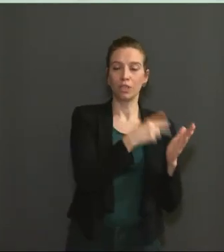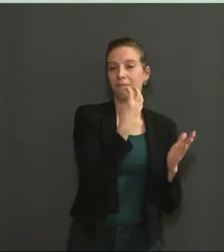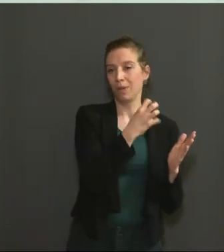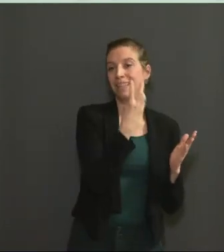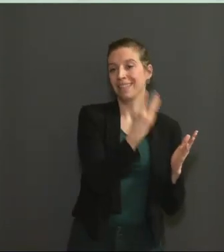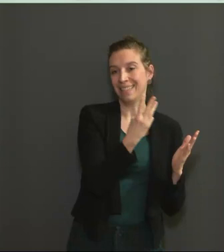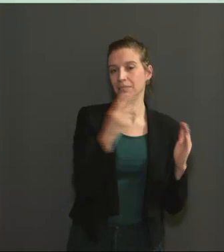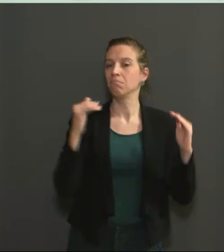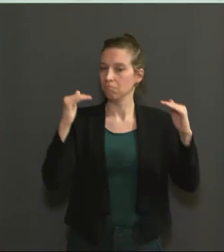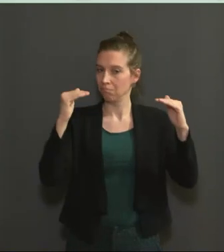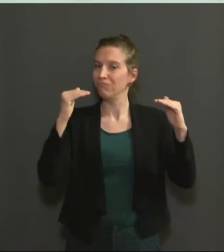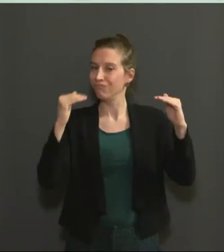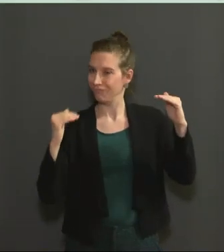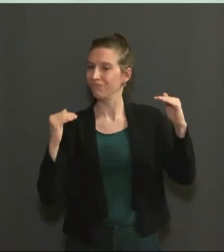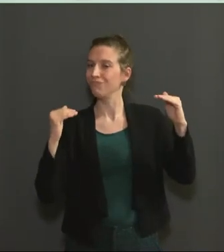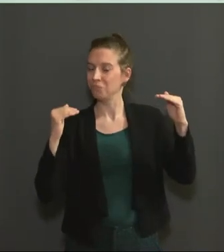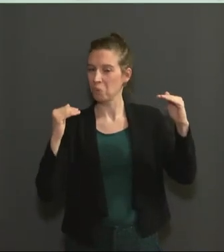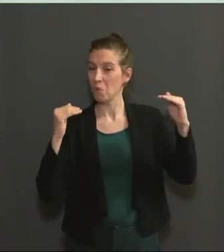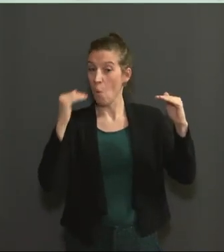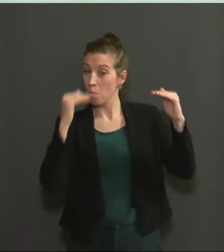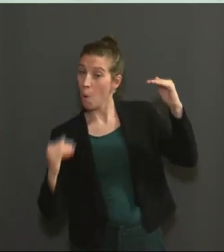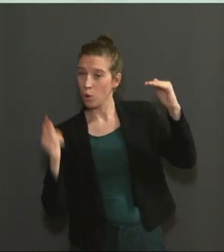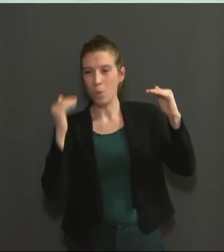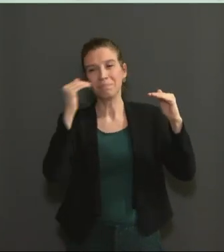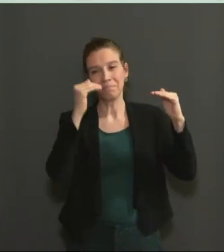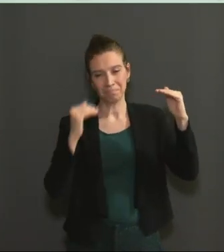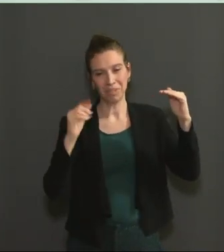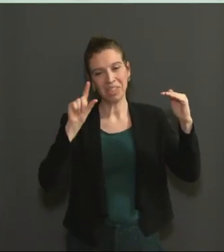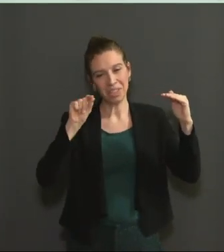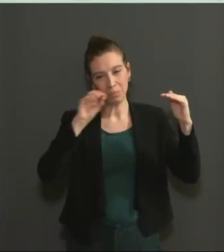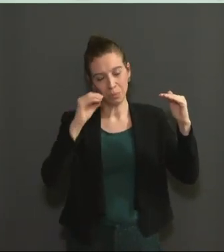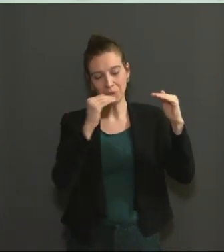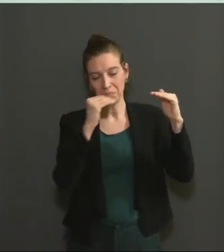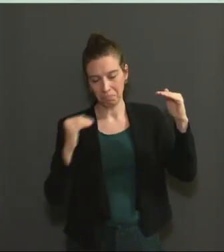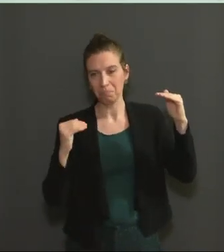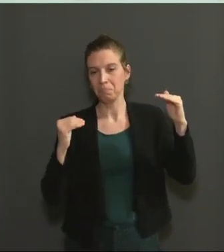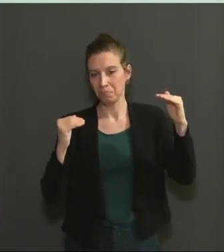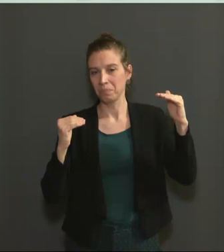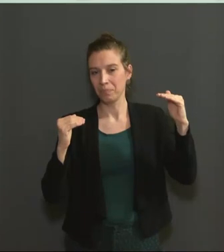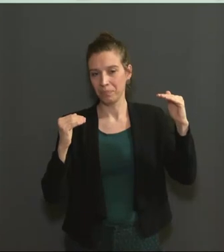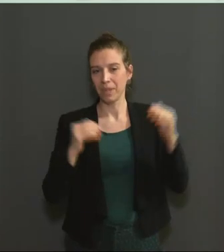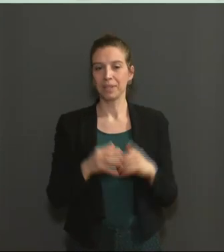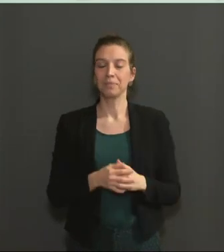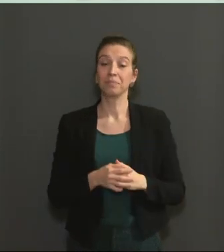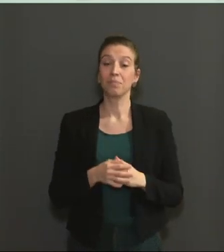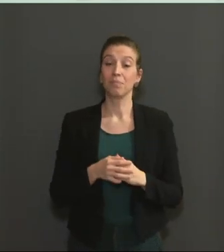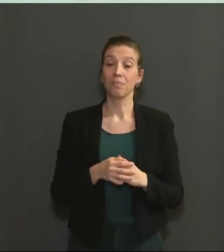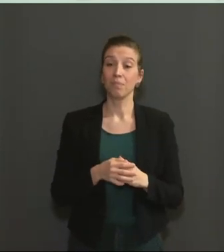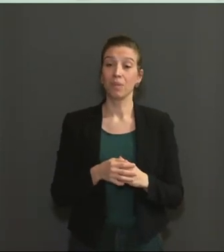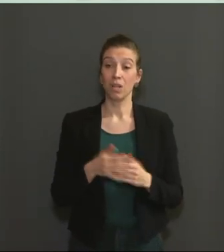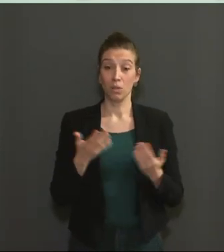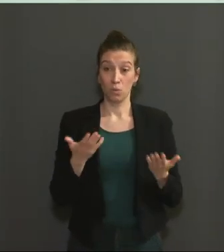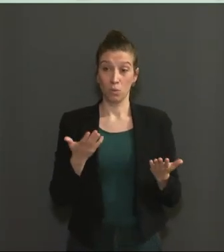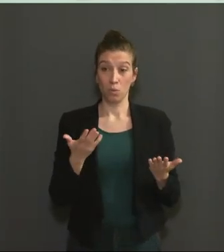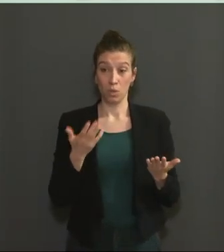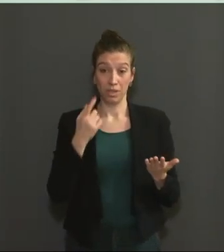daling een lichte daling van 10% op weekbasis het aantal besmettingen Hal